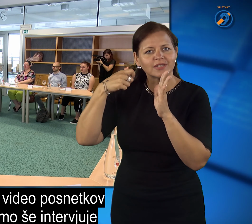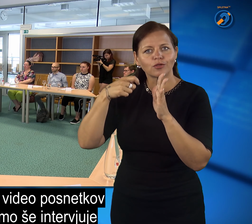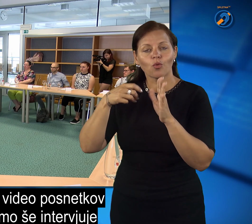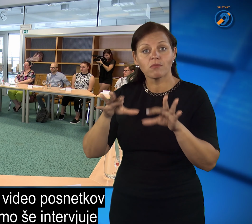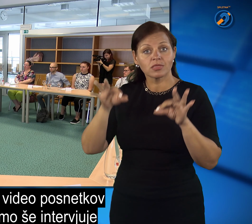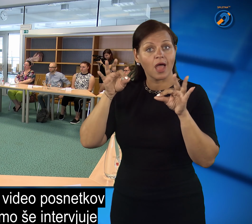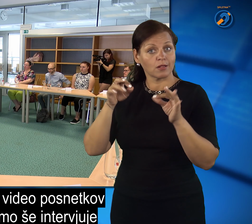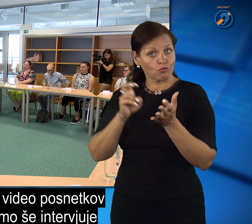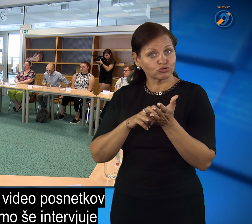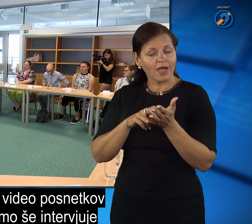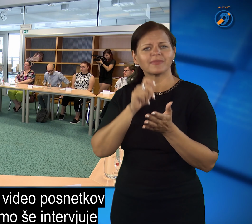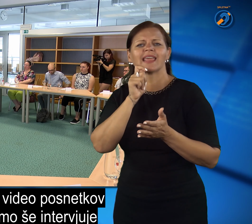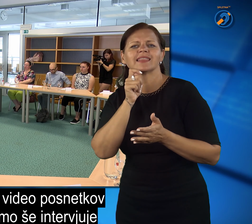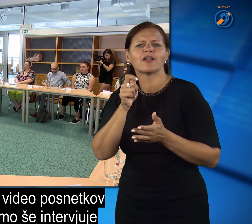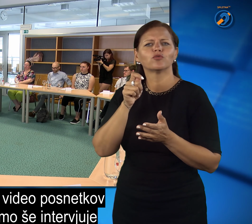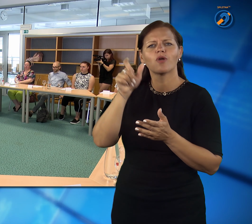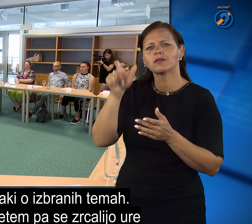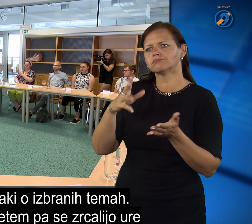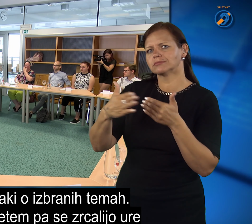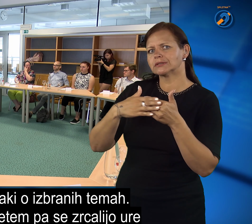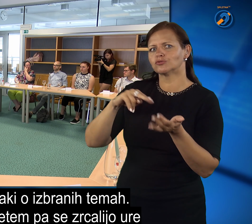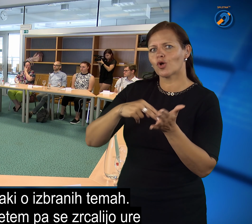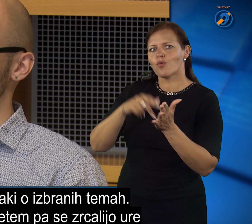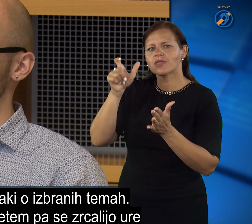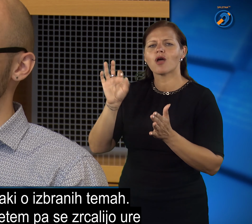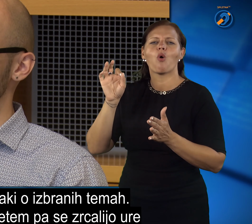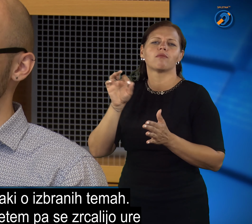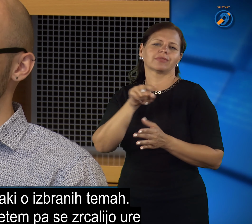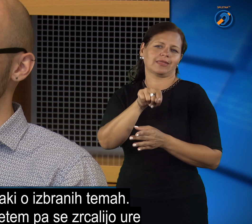še intervjuje s strokovnjaki o izbranih temah.